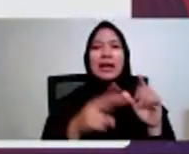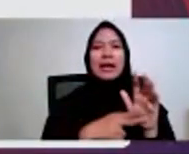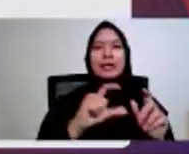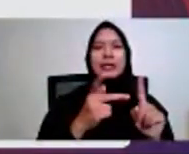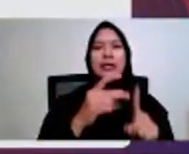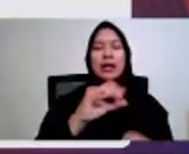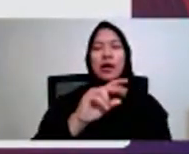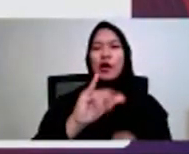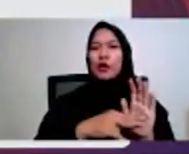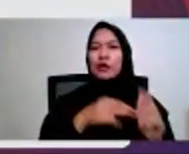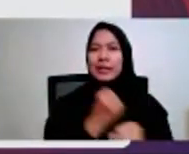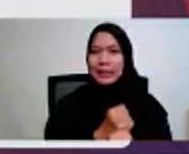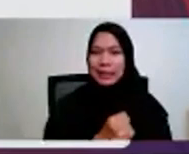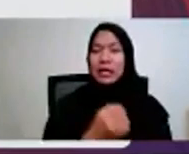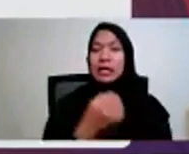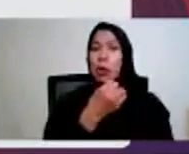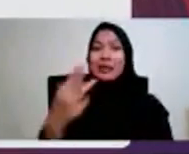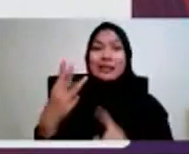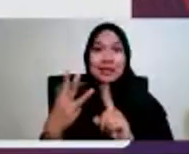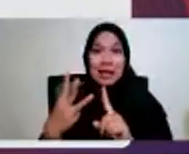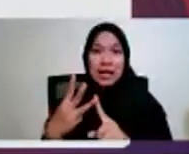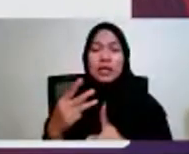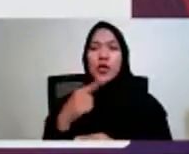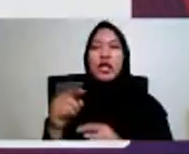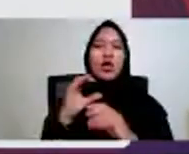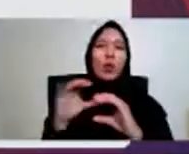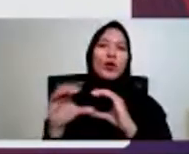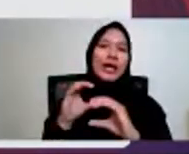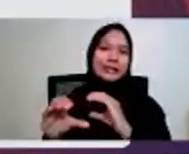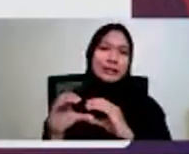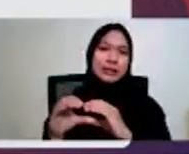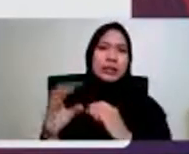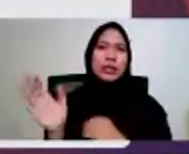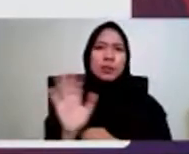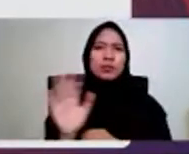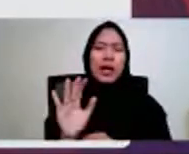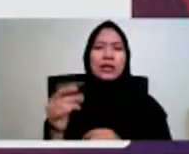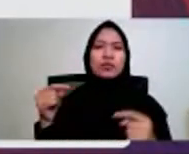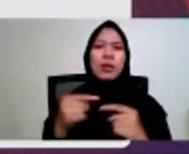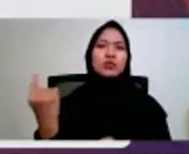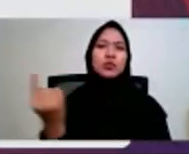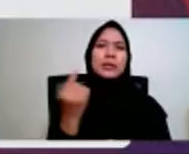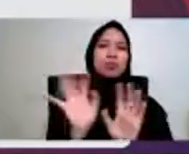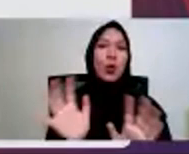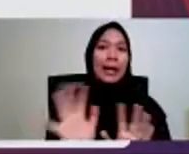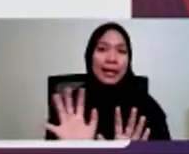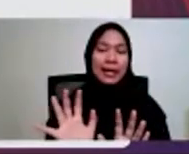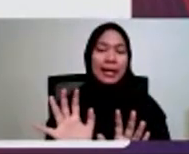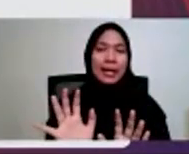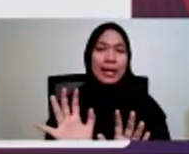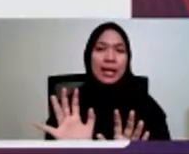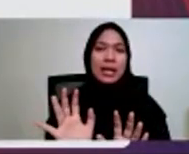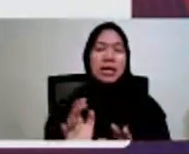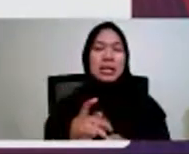tiga mengenai engineering adalah Komunikasi komunikasi itu bukan problack relation komunikasi itulah